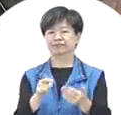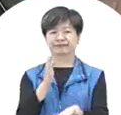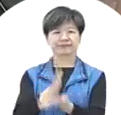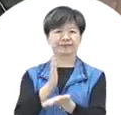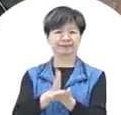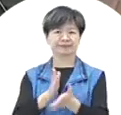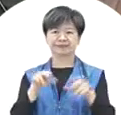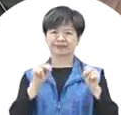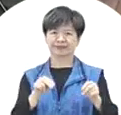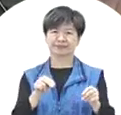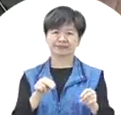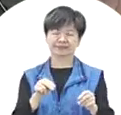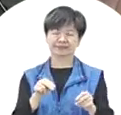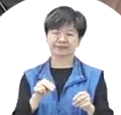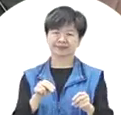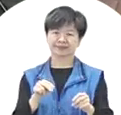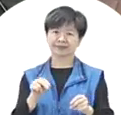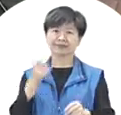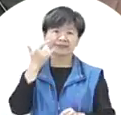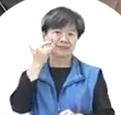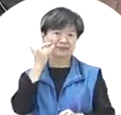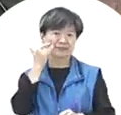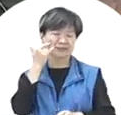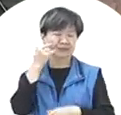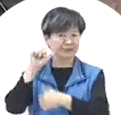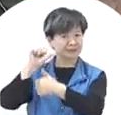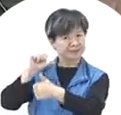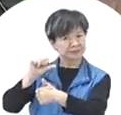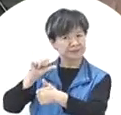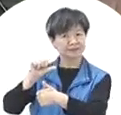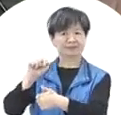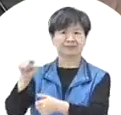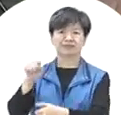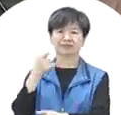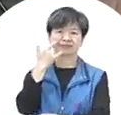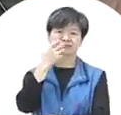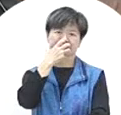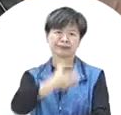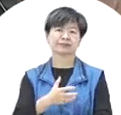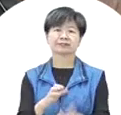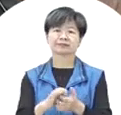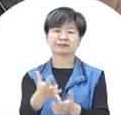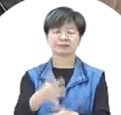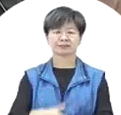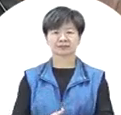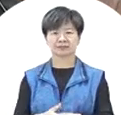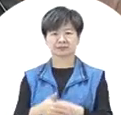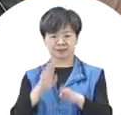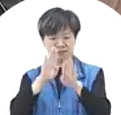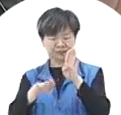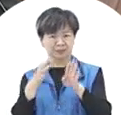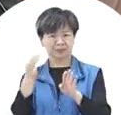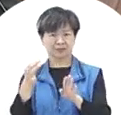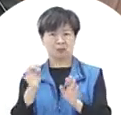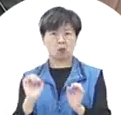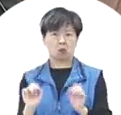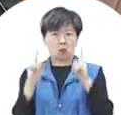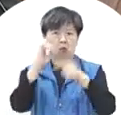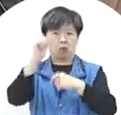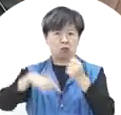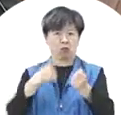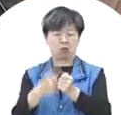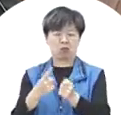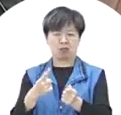约的话，齁，家长惩罚的是家长，为什么？因为家长的学费马上就暴涨，一年要多